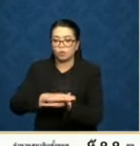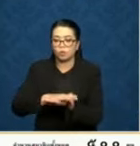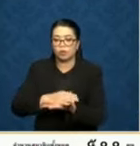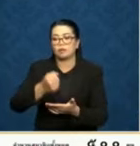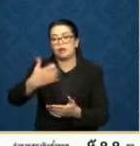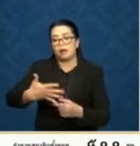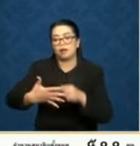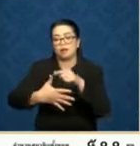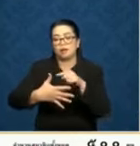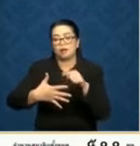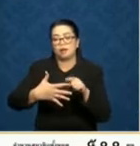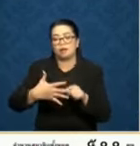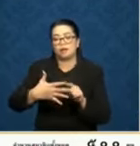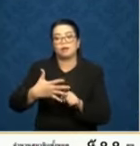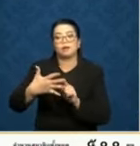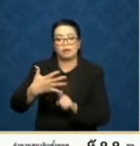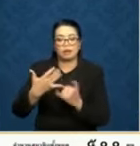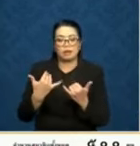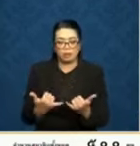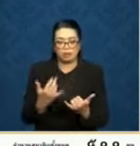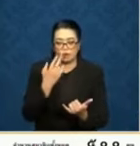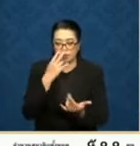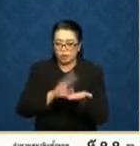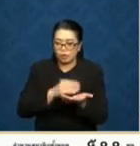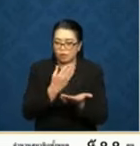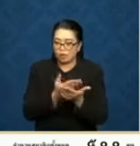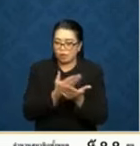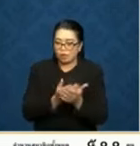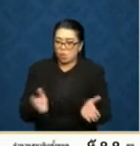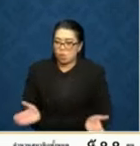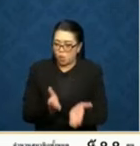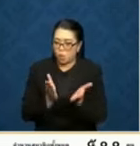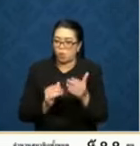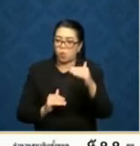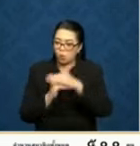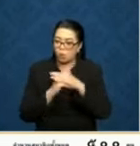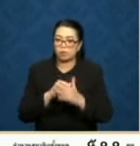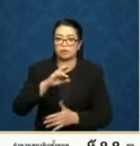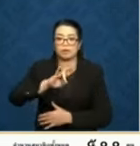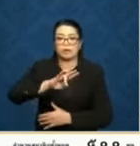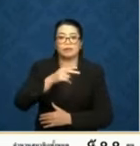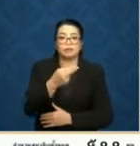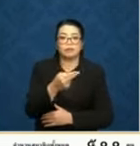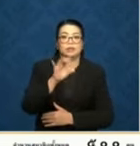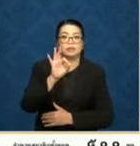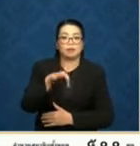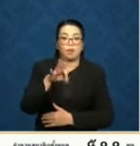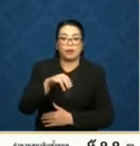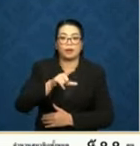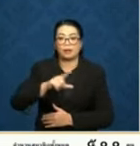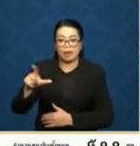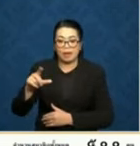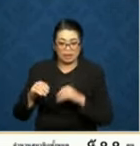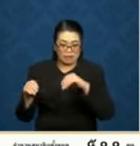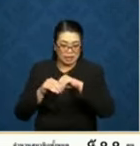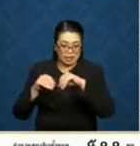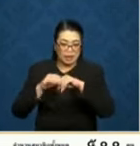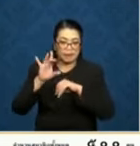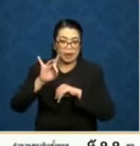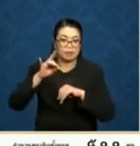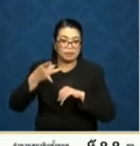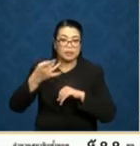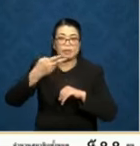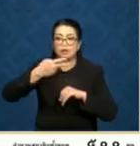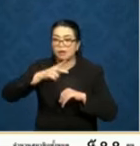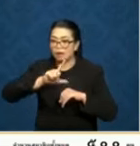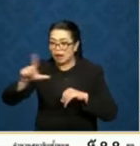5 ด้านปีนี้ ผมไปดูตัเร็มเงินอุดฝุน สูงถึง 7,9 000 บาทเกือ 80 ận LOOK etesี่